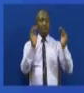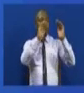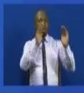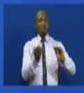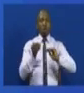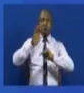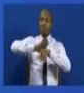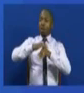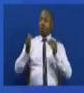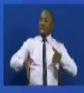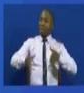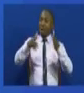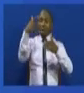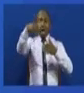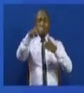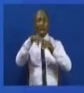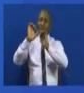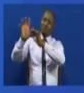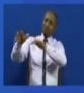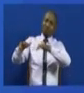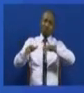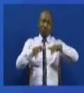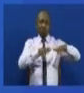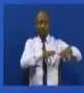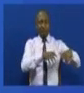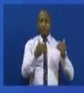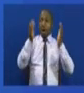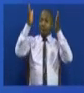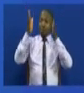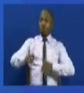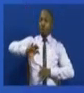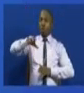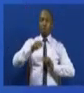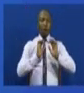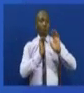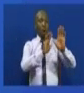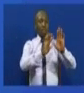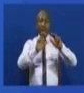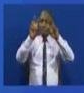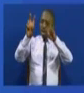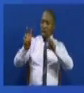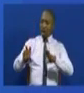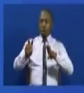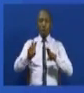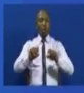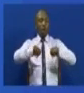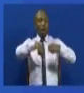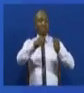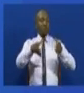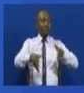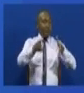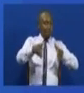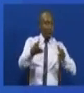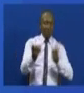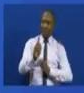barabara hizo kusombwa na maji. Mkuu wa mkoa wa Mwanza John Mongela amekagua uharibifu wa barabara hizo na kuagiza wakala wa barabara nchini